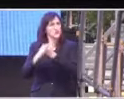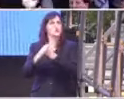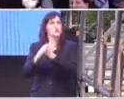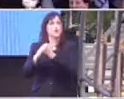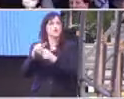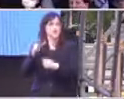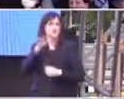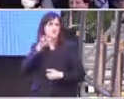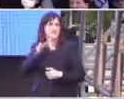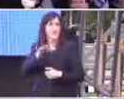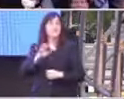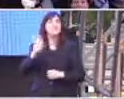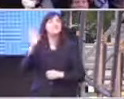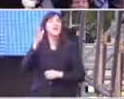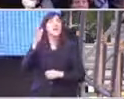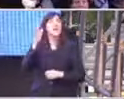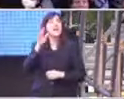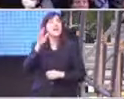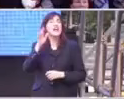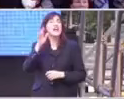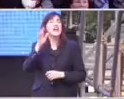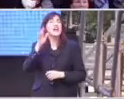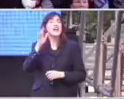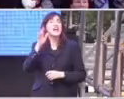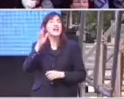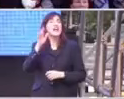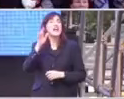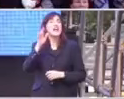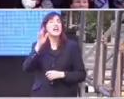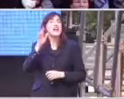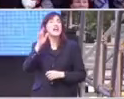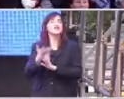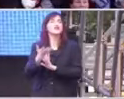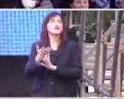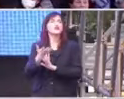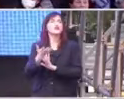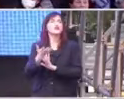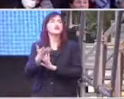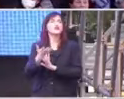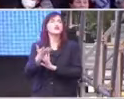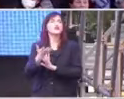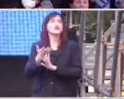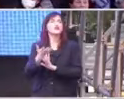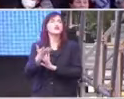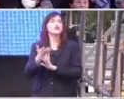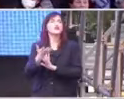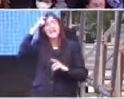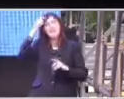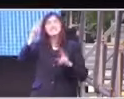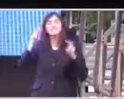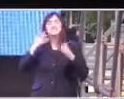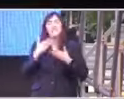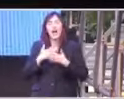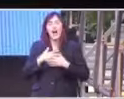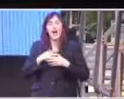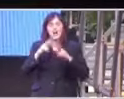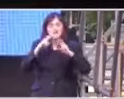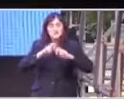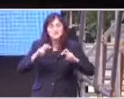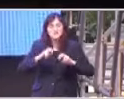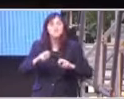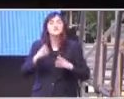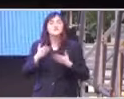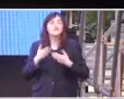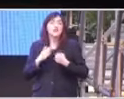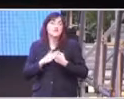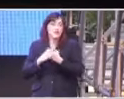oggi è considerato lo statista più importante tra i più importanti nel mondo è perché abbiamo avuto il coraggio